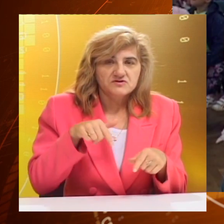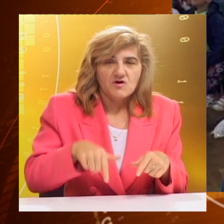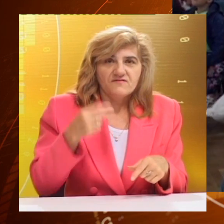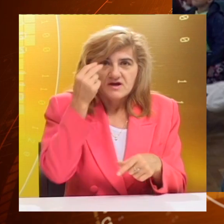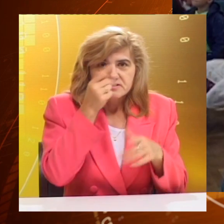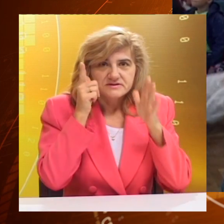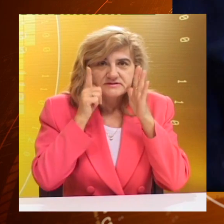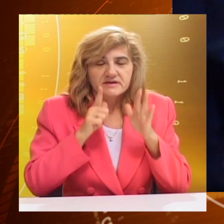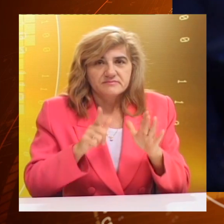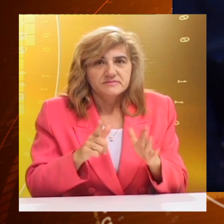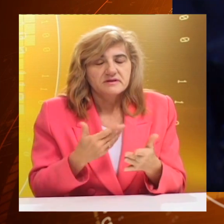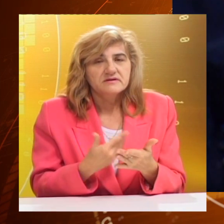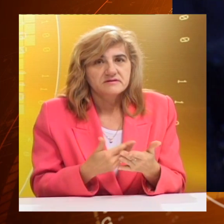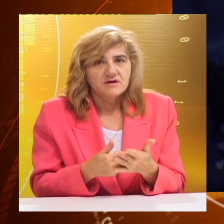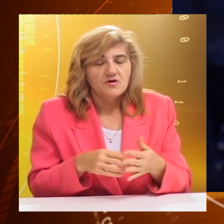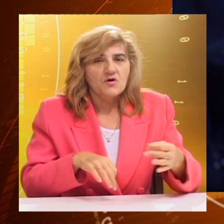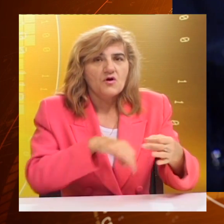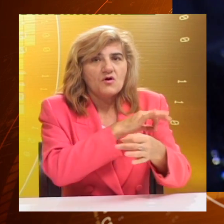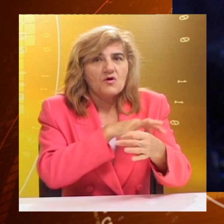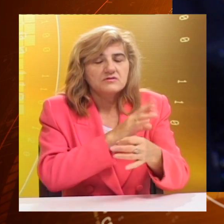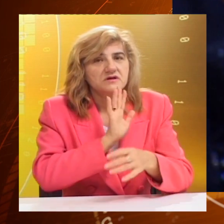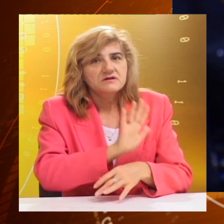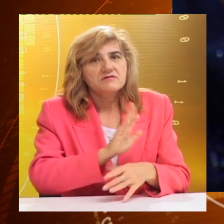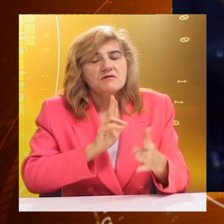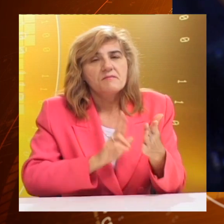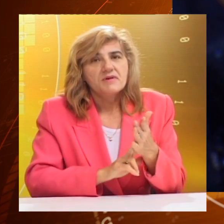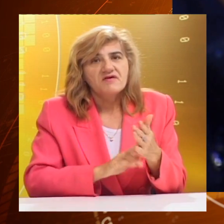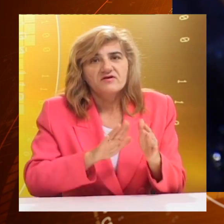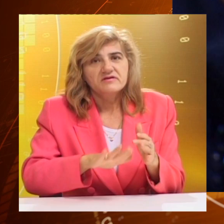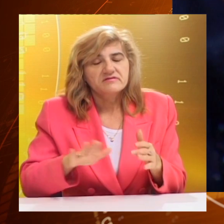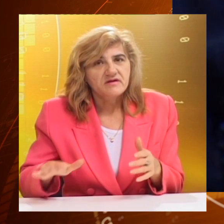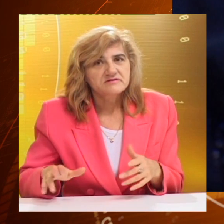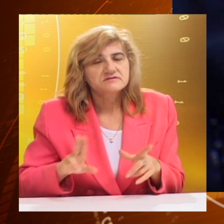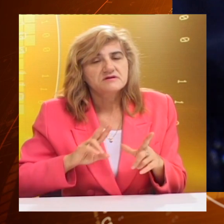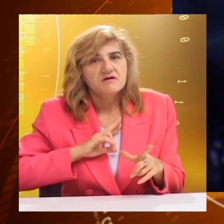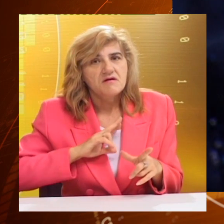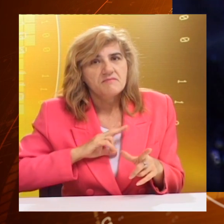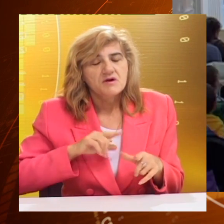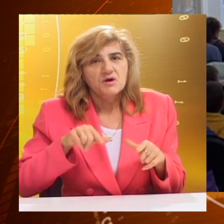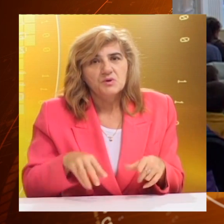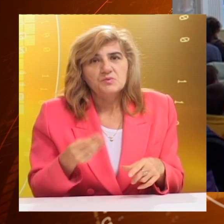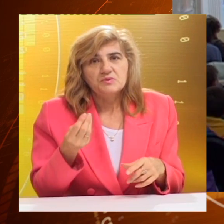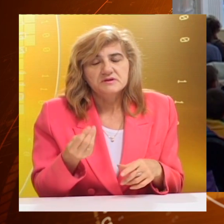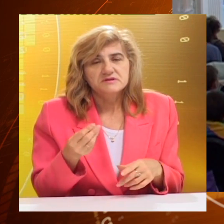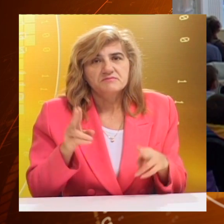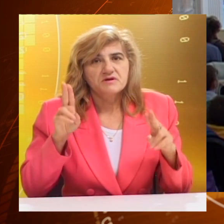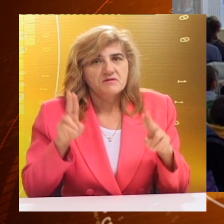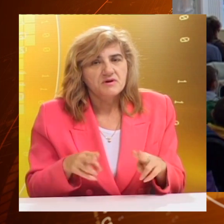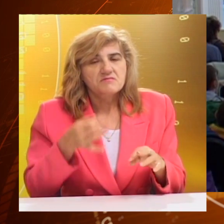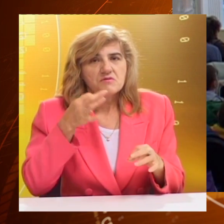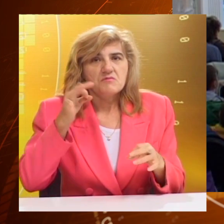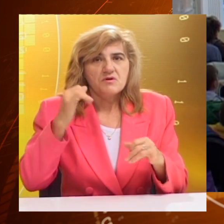igram. I osnovni koncept programa Dečje nedelje zasnovan je na konceptu prava deteta koji se od kada je uveden u normativni sistem Republike